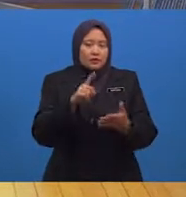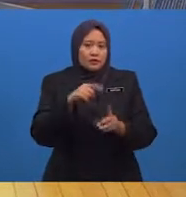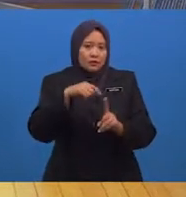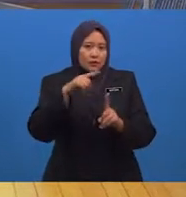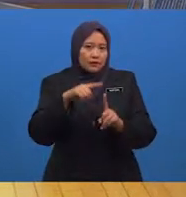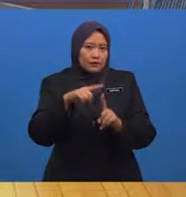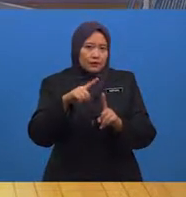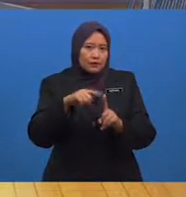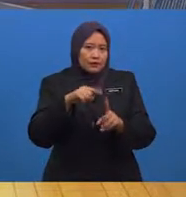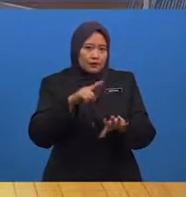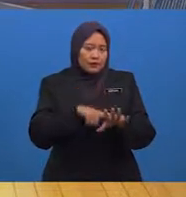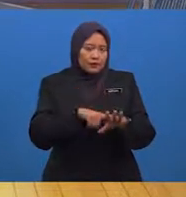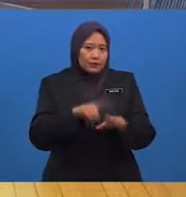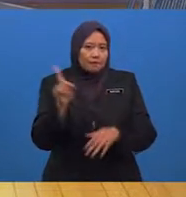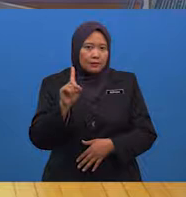sahaja.